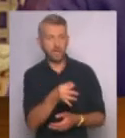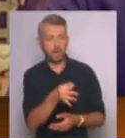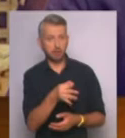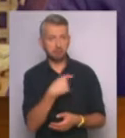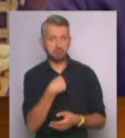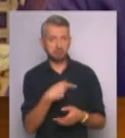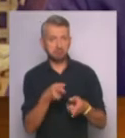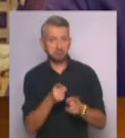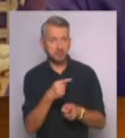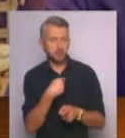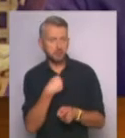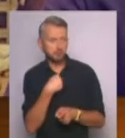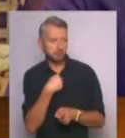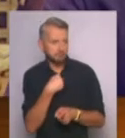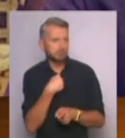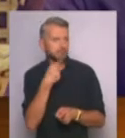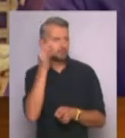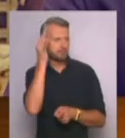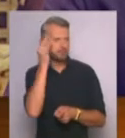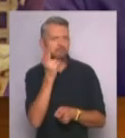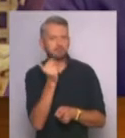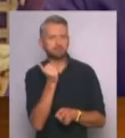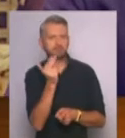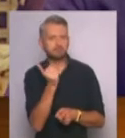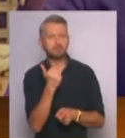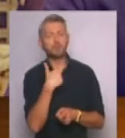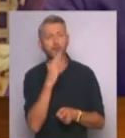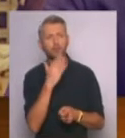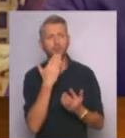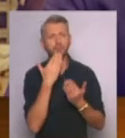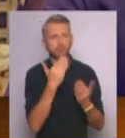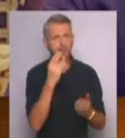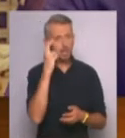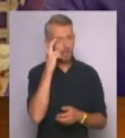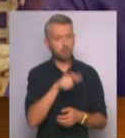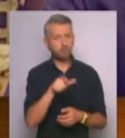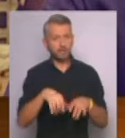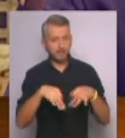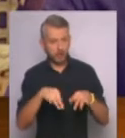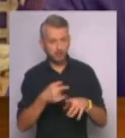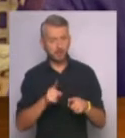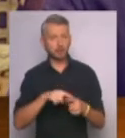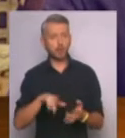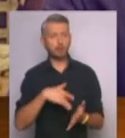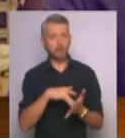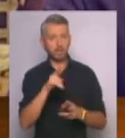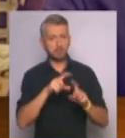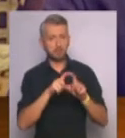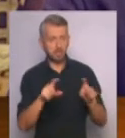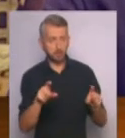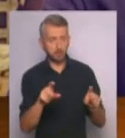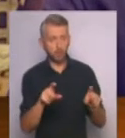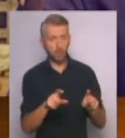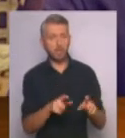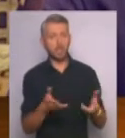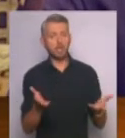дійсно звернув на це увагу. Обов'язково звернусь і до «Київпастрансу», це комунальне підприємство,